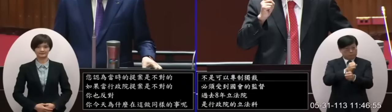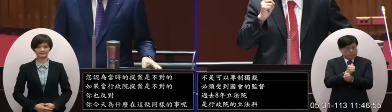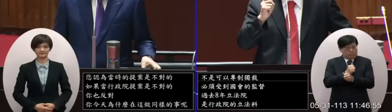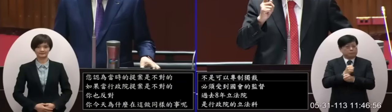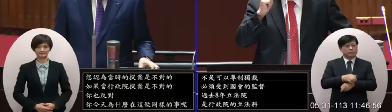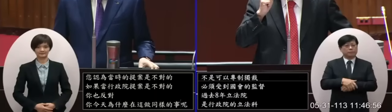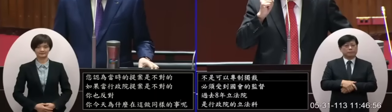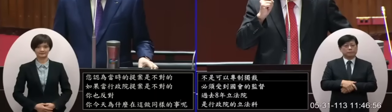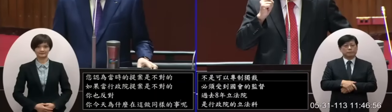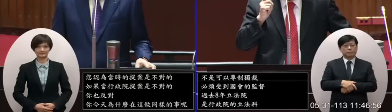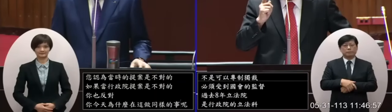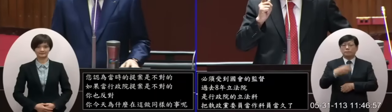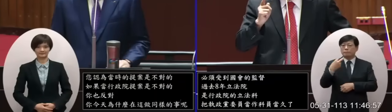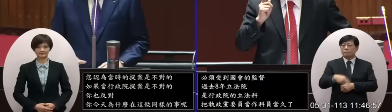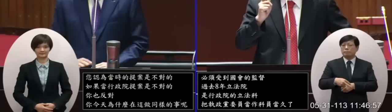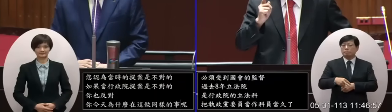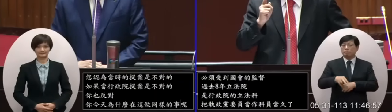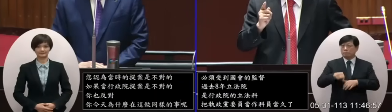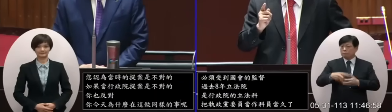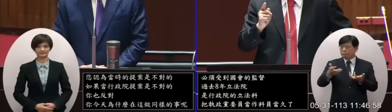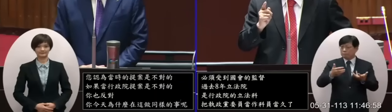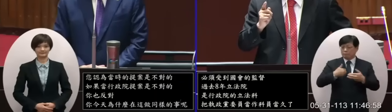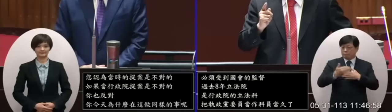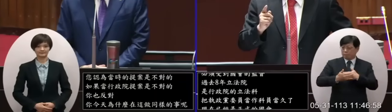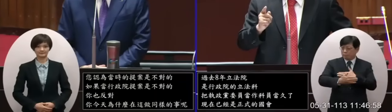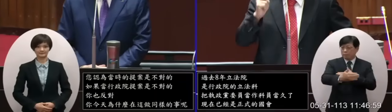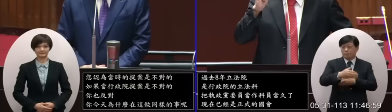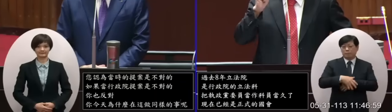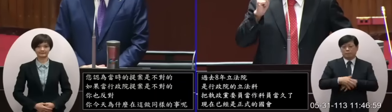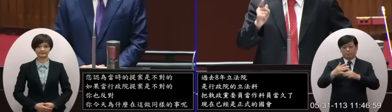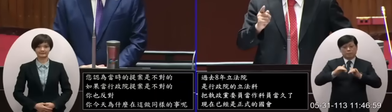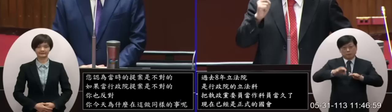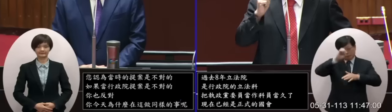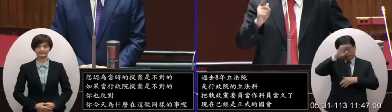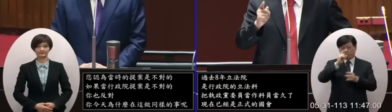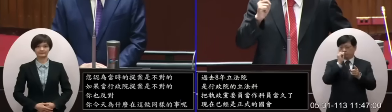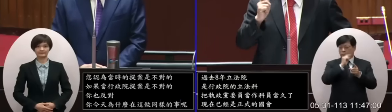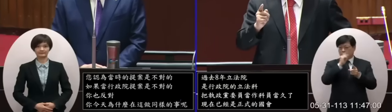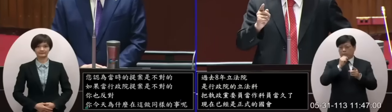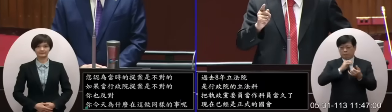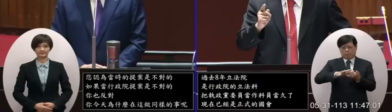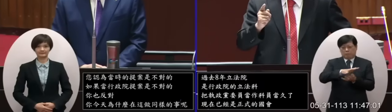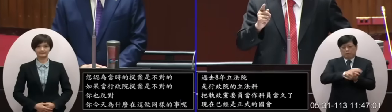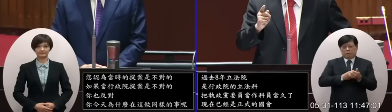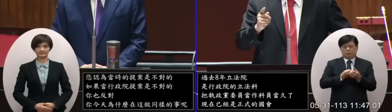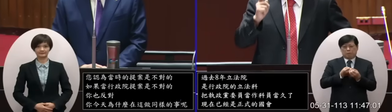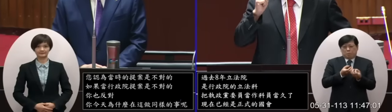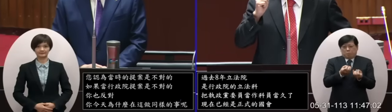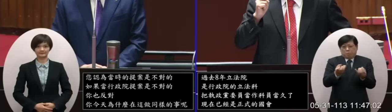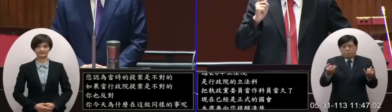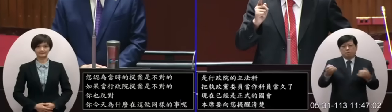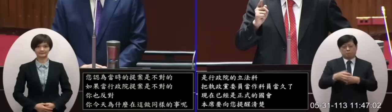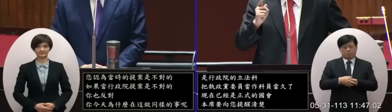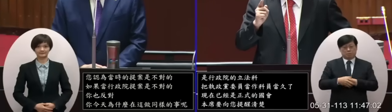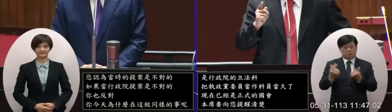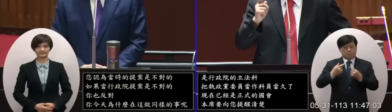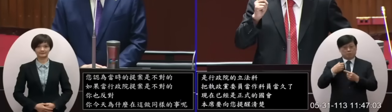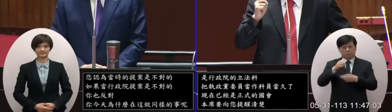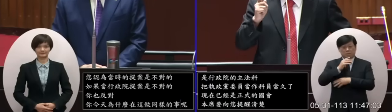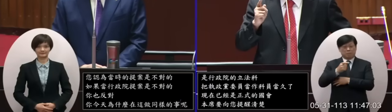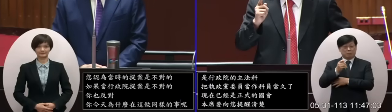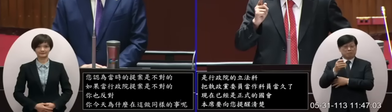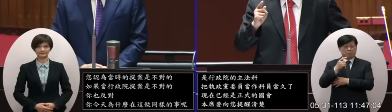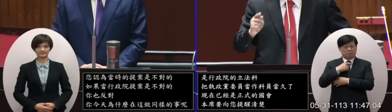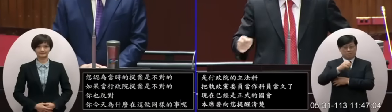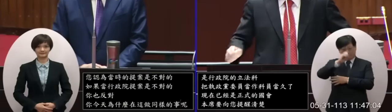醒清楚。而且在此次过程当中，民进党不断在全国散播府院党放